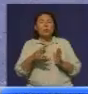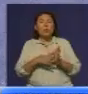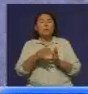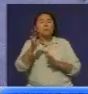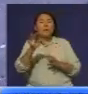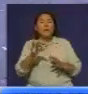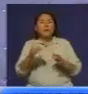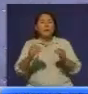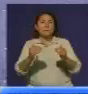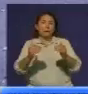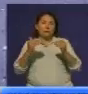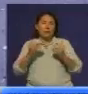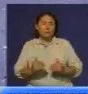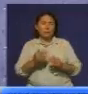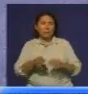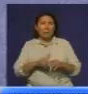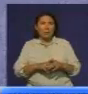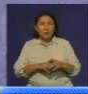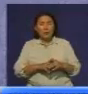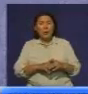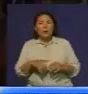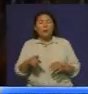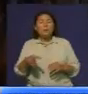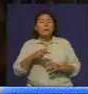7,9%-ға төмендеді, деді Алмас Садубаев. Сонымен қатар ол